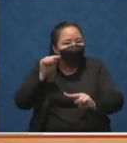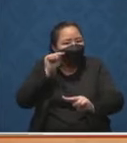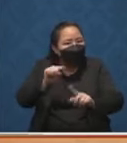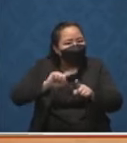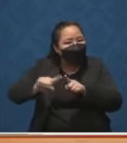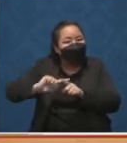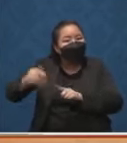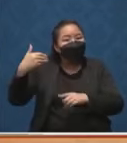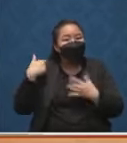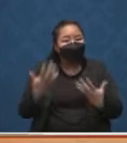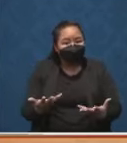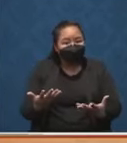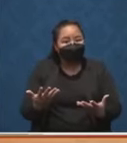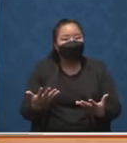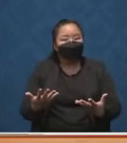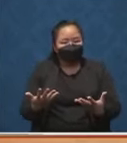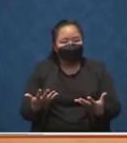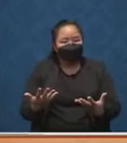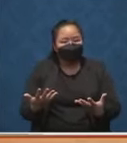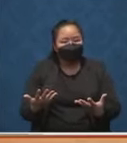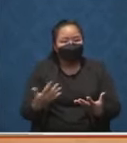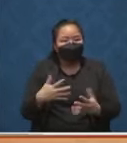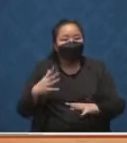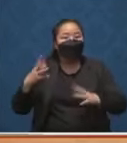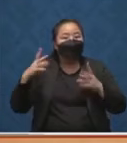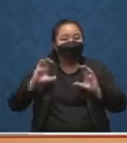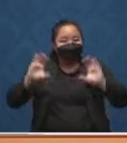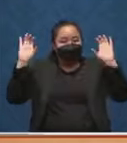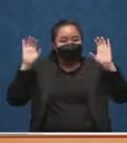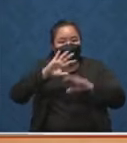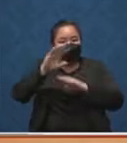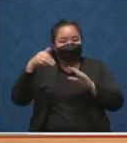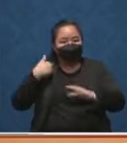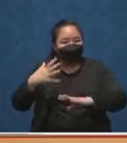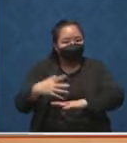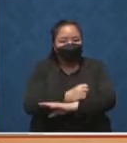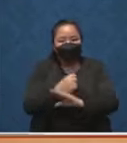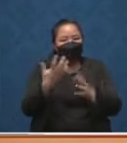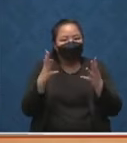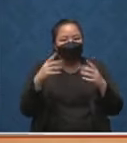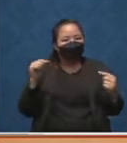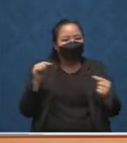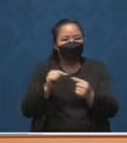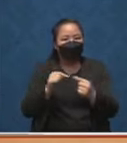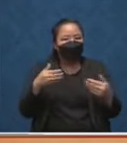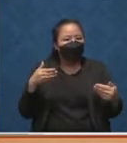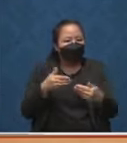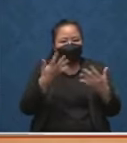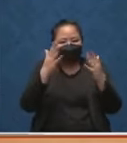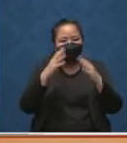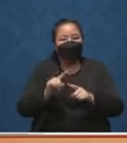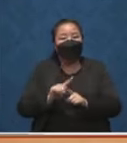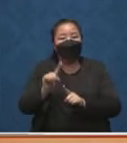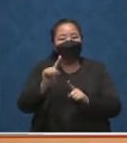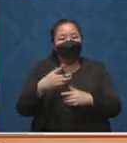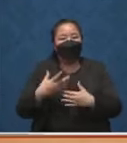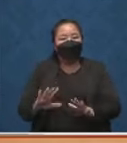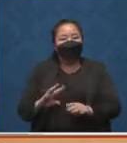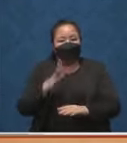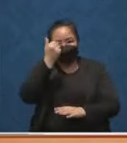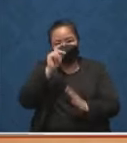ต่อไปนะครับซึ่งเป็นเรื่องที่ทางรัฐบาลเนี่ยไม่มีอำนาจในเรื่องนี้โดยตรงนะครับนี่เรื่องที่หนึ่งก่อนเพราะเ